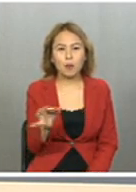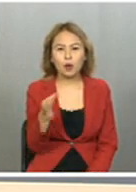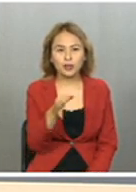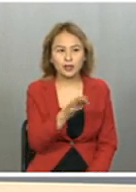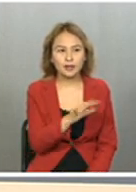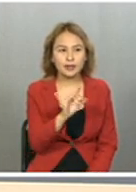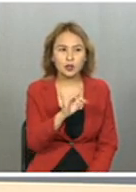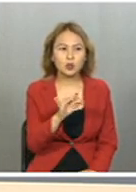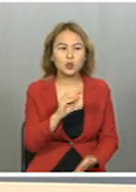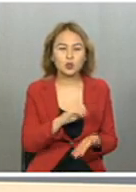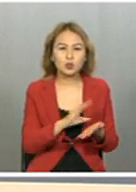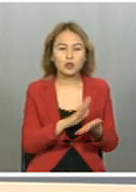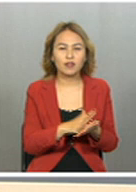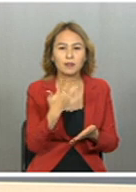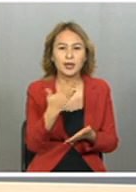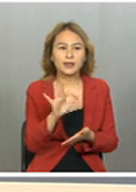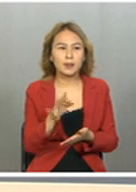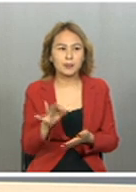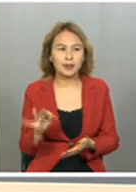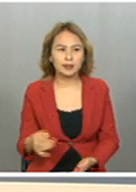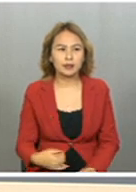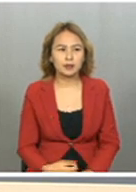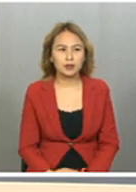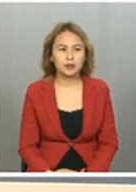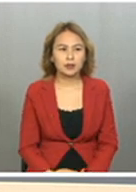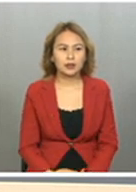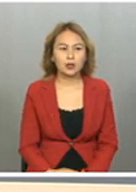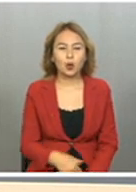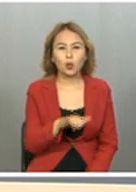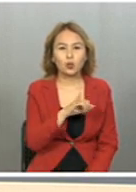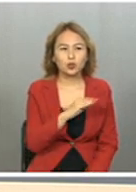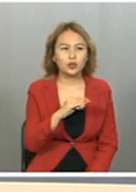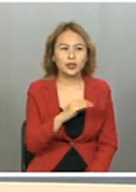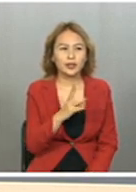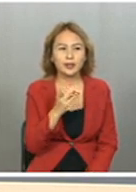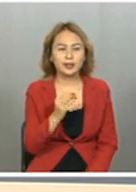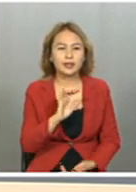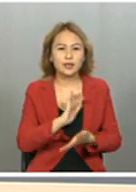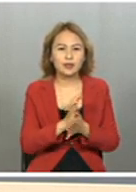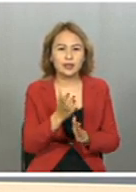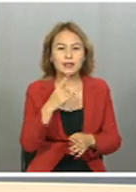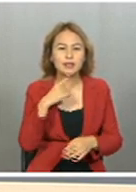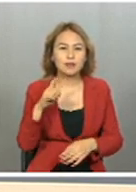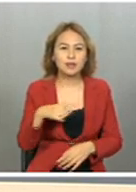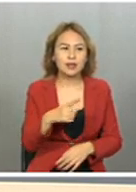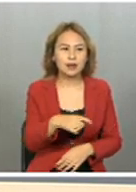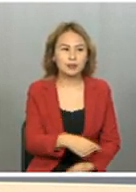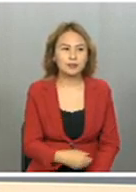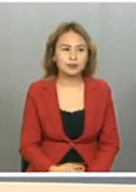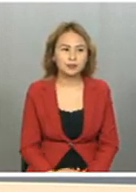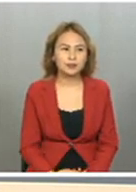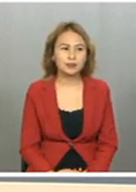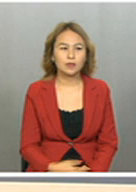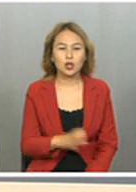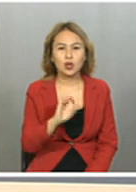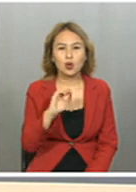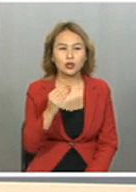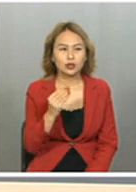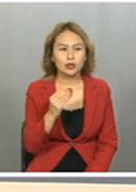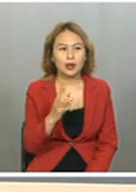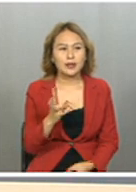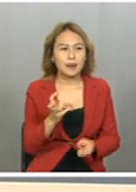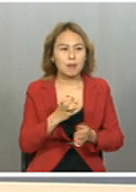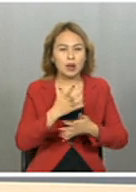или сумма в 5 копеек. Уж – неядовитая змея. Ёж –